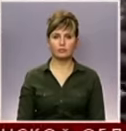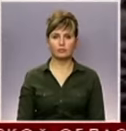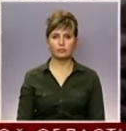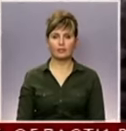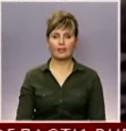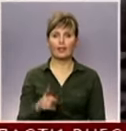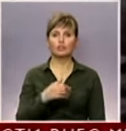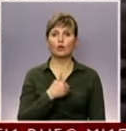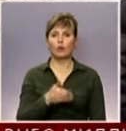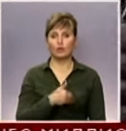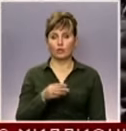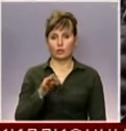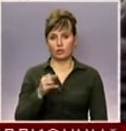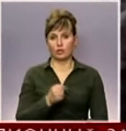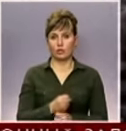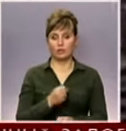Что хотят, то и делают.